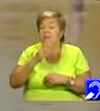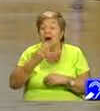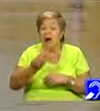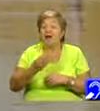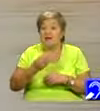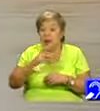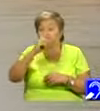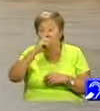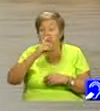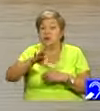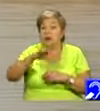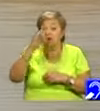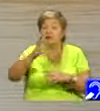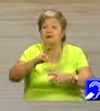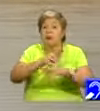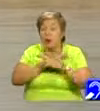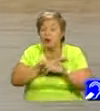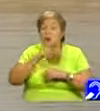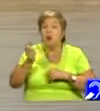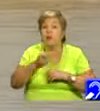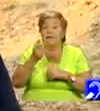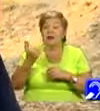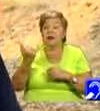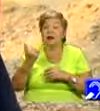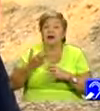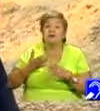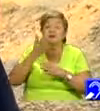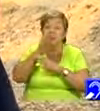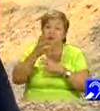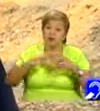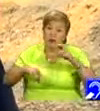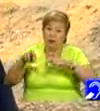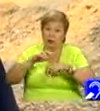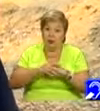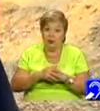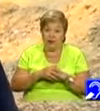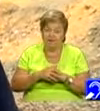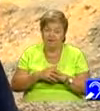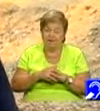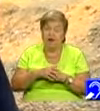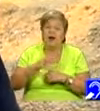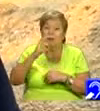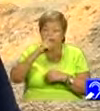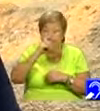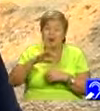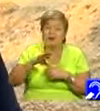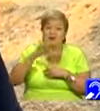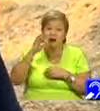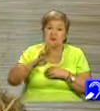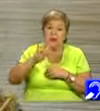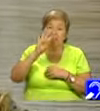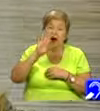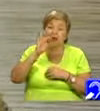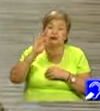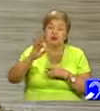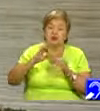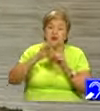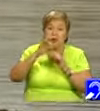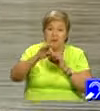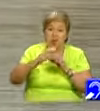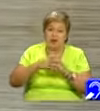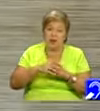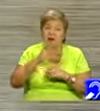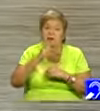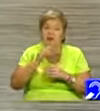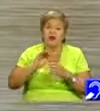găsit fără viață de pompierii chemați în ajutor. Persoana a fost găsită la circa 400 de metri de locul indicat. Atât